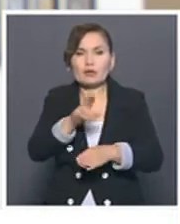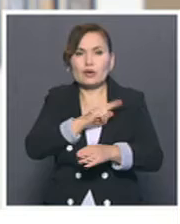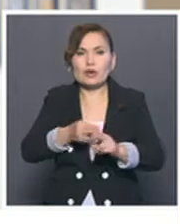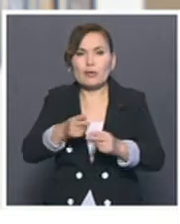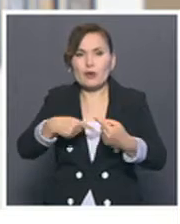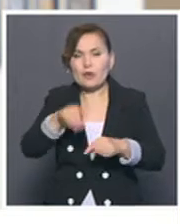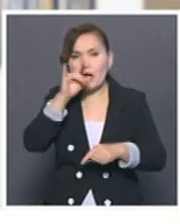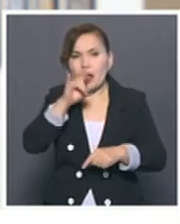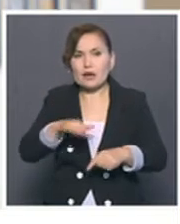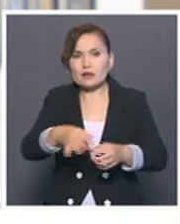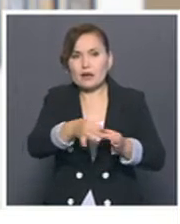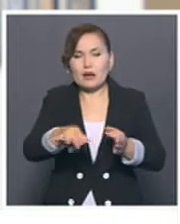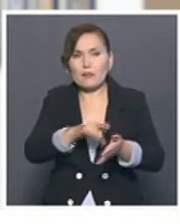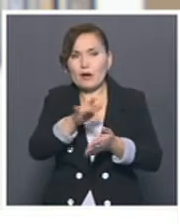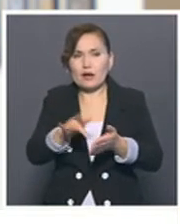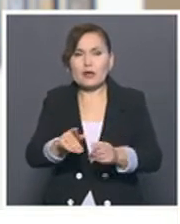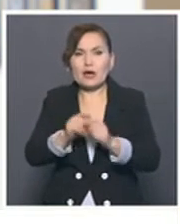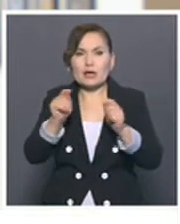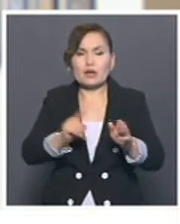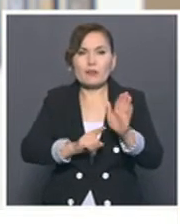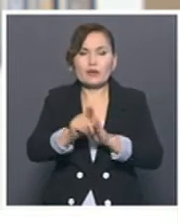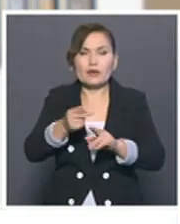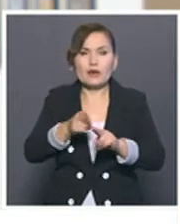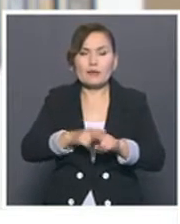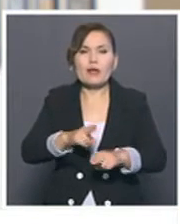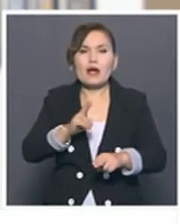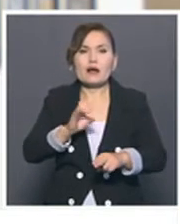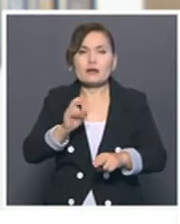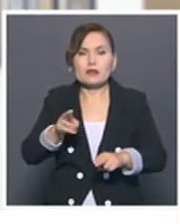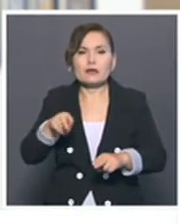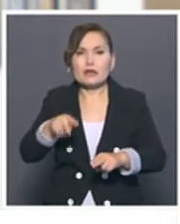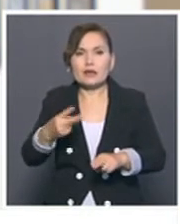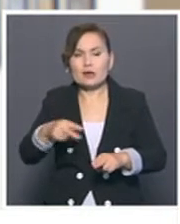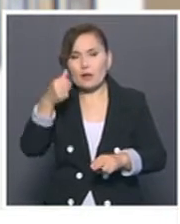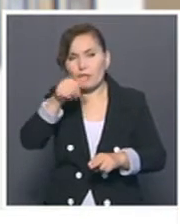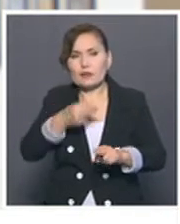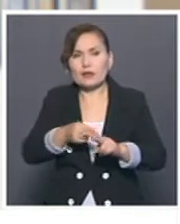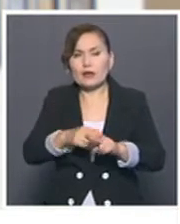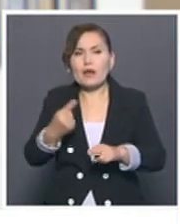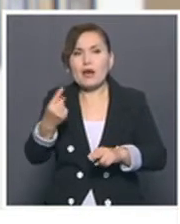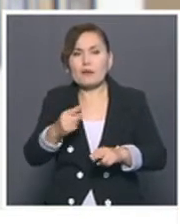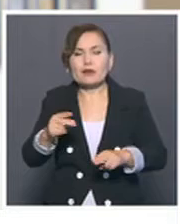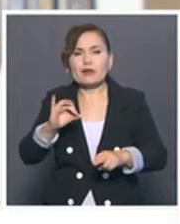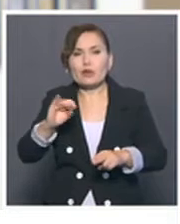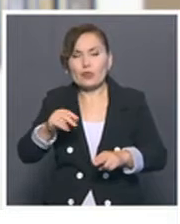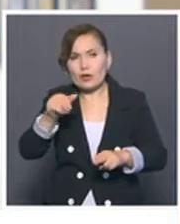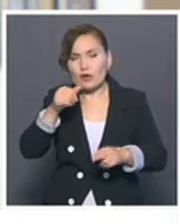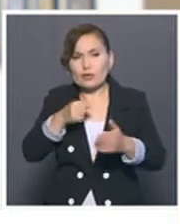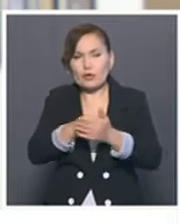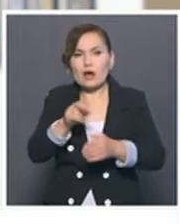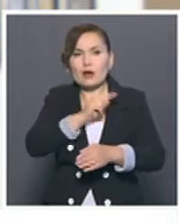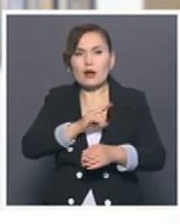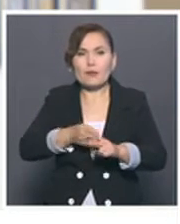бірлестіктер еліміздің бірнеше қаласында құрылып жатыр. Ал кооперативтер 2022 жылдың 1 шілдесіне дейін ғана жұмыс істейді. Одан кейін